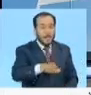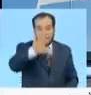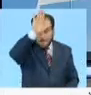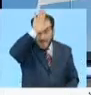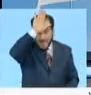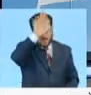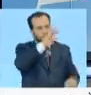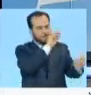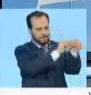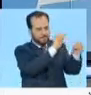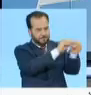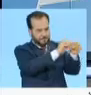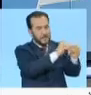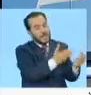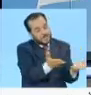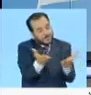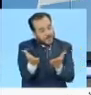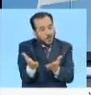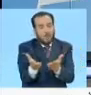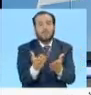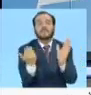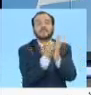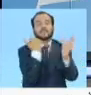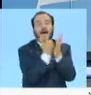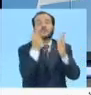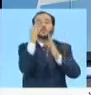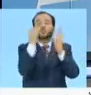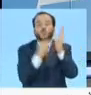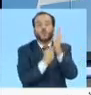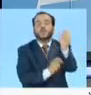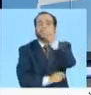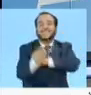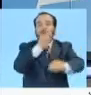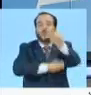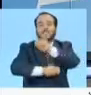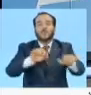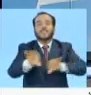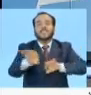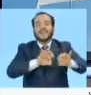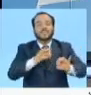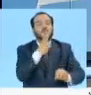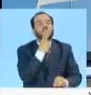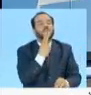الملك دعاكم للحاق بركب الإصلاح والتطور، ما رأيكم؟